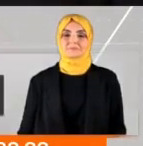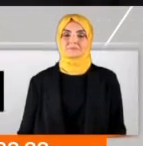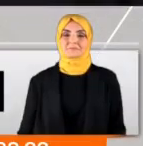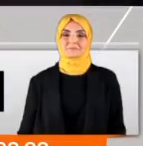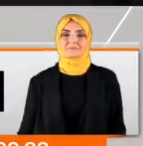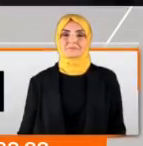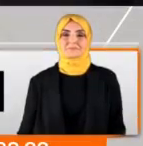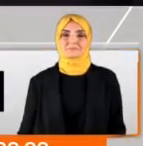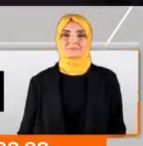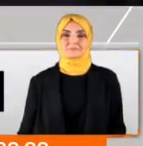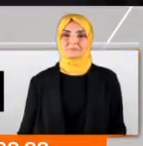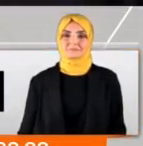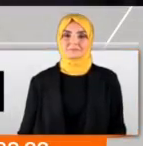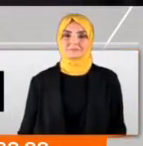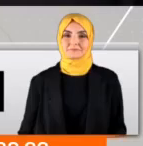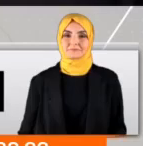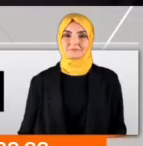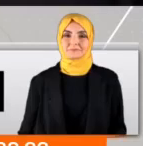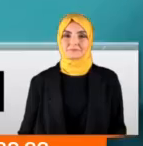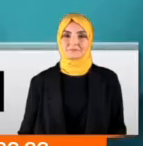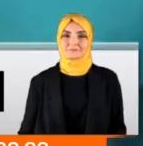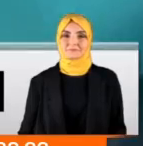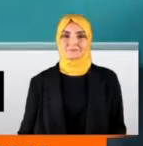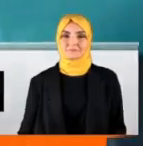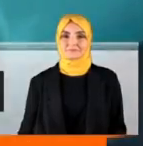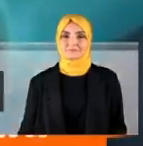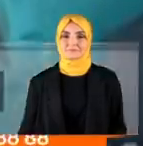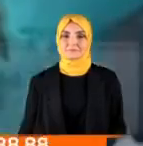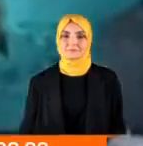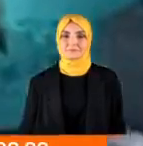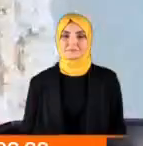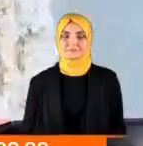mı iyi bakın Darıcı sarmalar